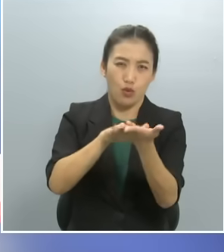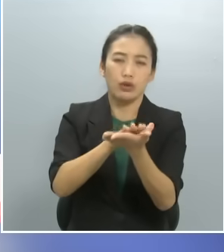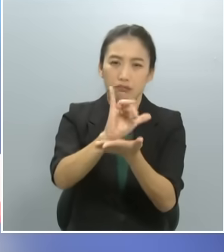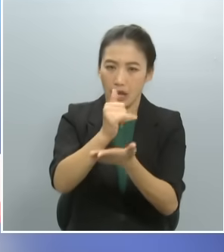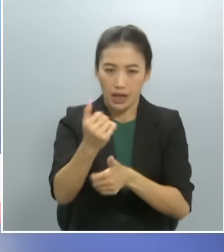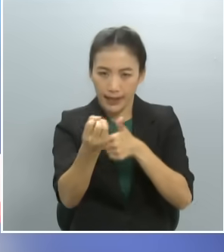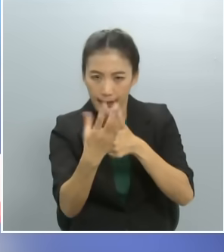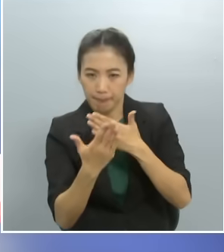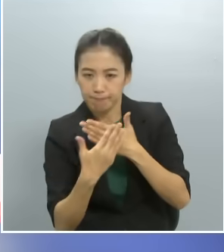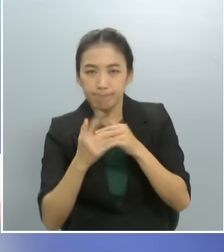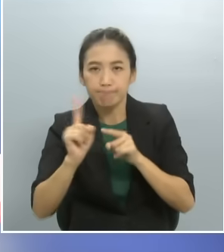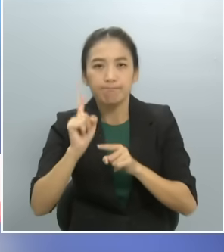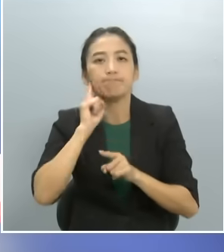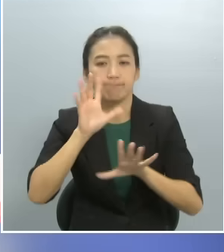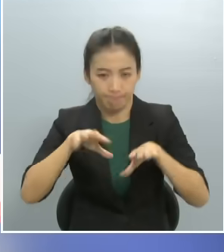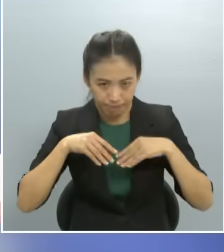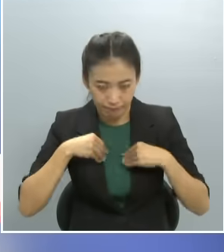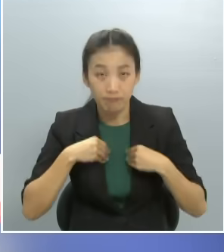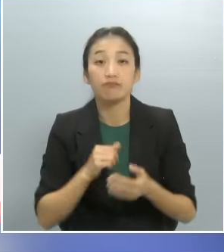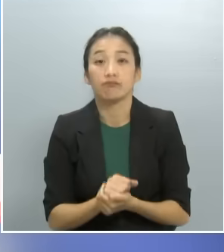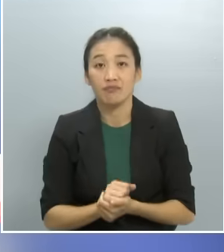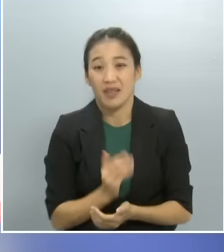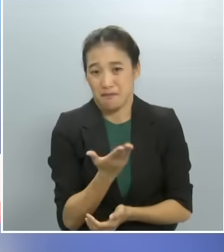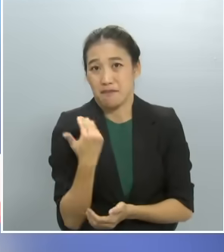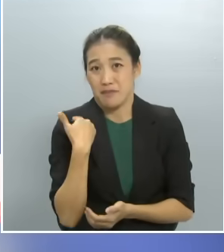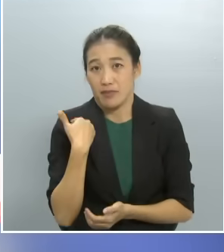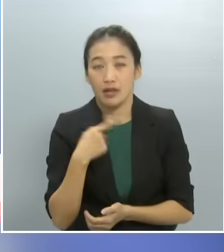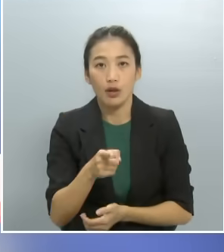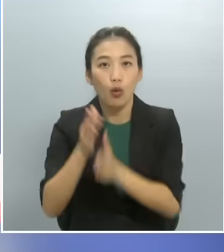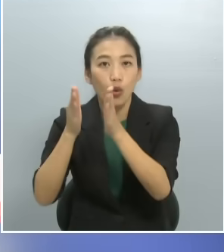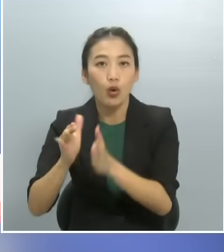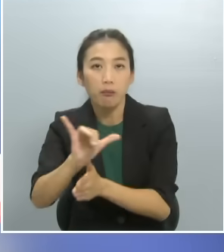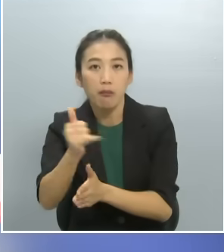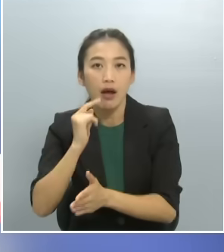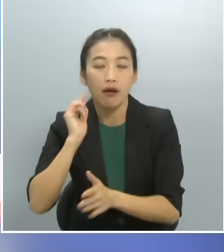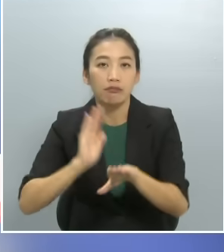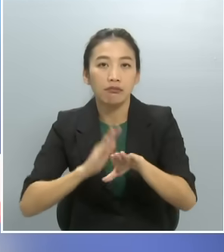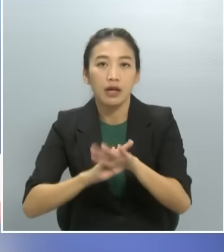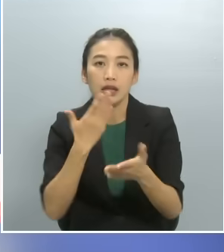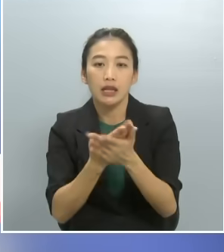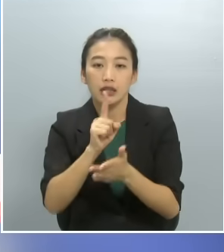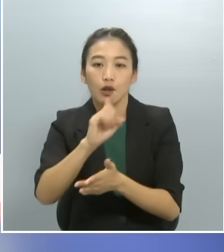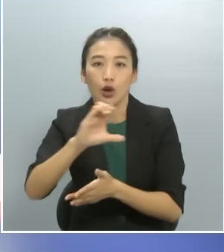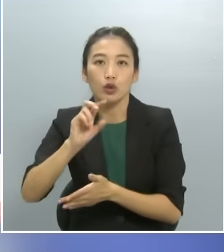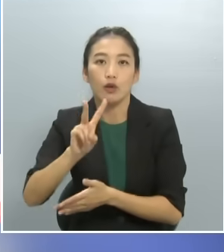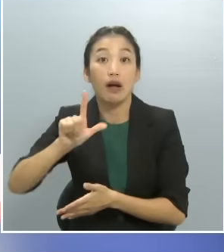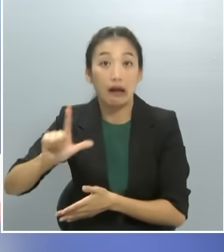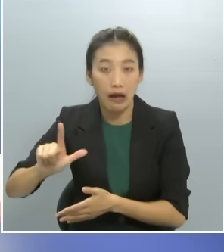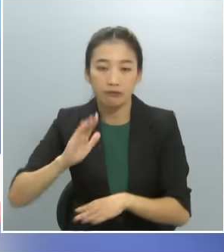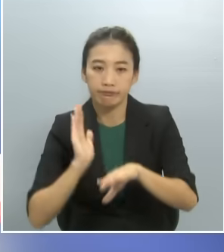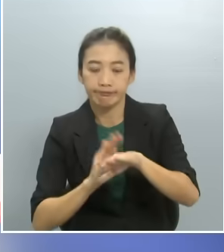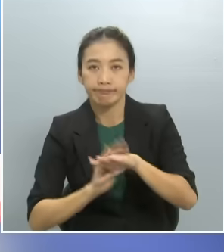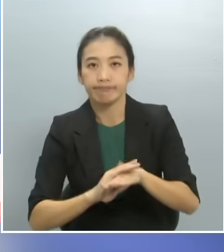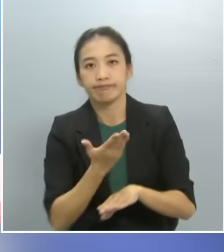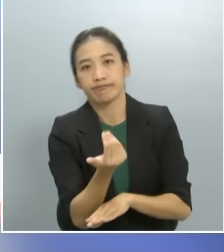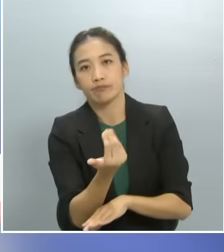ตั้งเป็นประเด็นว่าทำไมเขาถูก Noticeเรียกเงินถึงร้อย 2ล้านบาทจะไปเอาเงินที่ไหนมาจ่ายเนื่องจากถูกเรียก